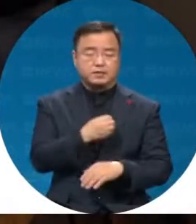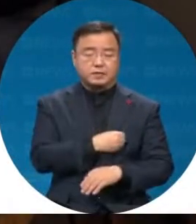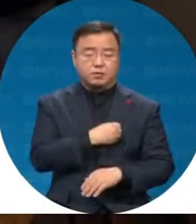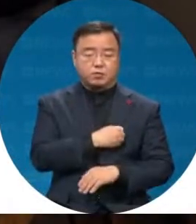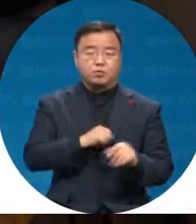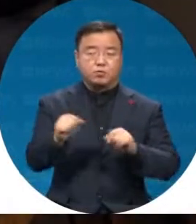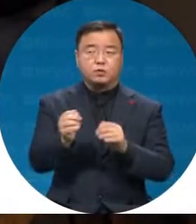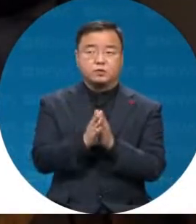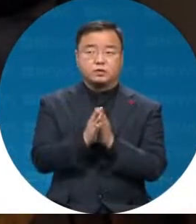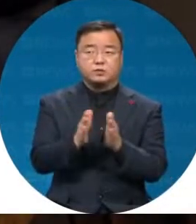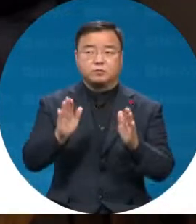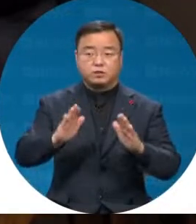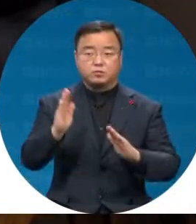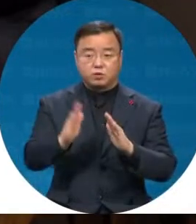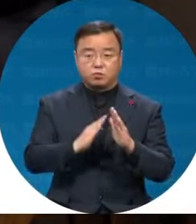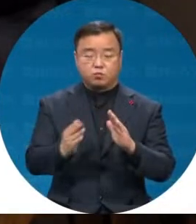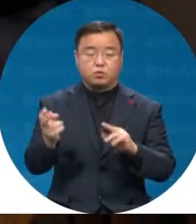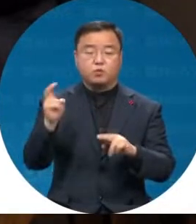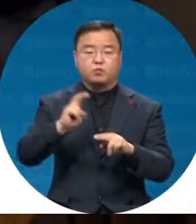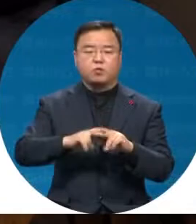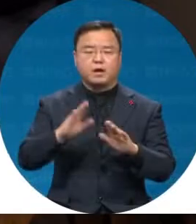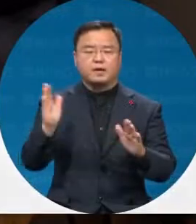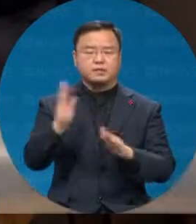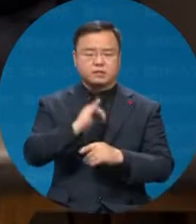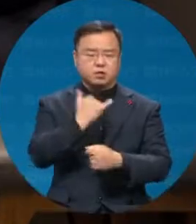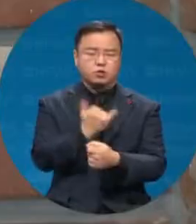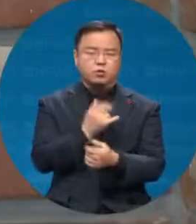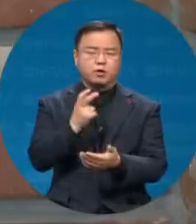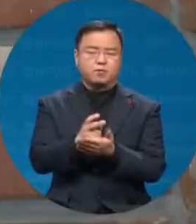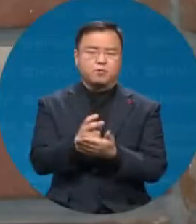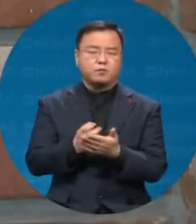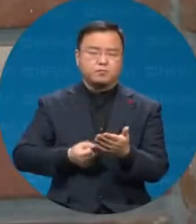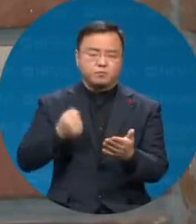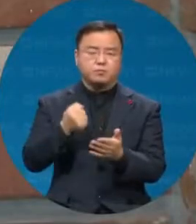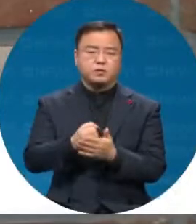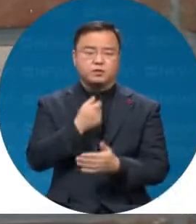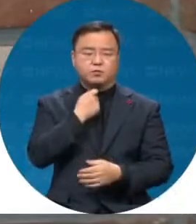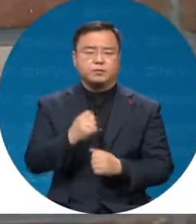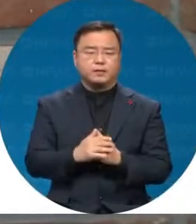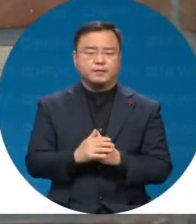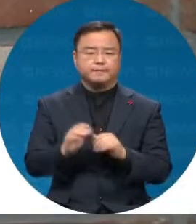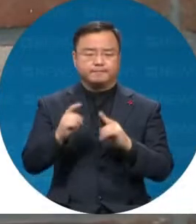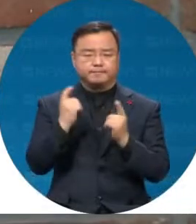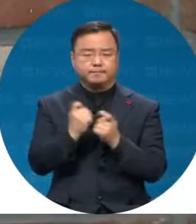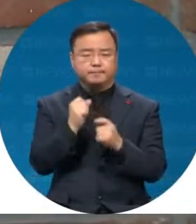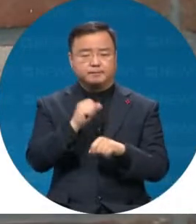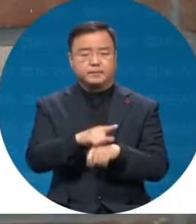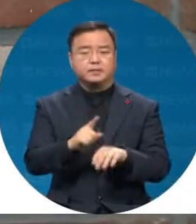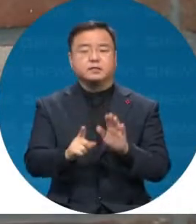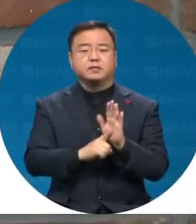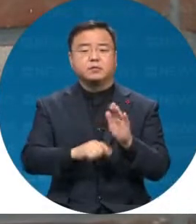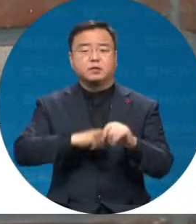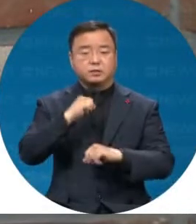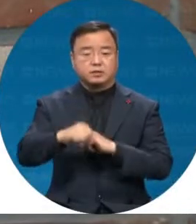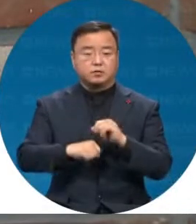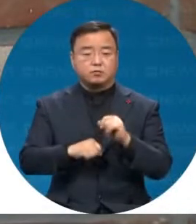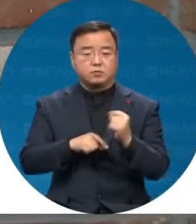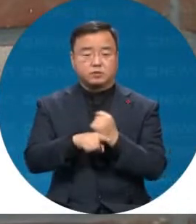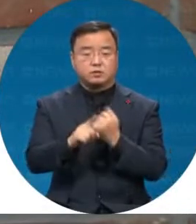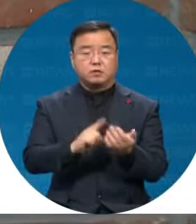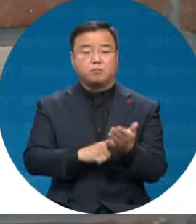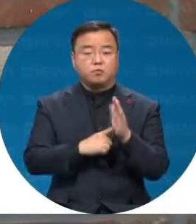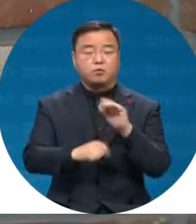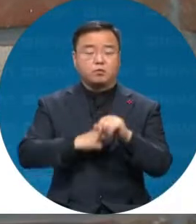원인은 지금은 학생인권 법 제정이 목표입니다 개성 을 실행할 자유 모의 4편에 자유가 있음에도 불구하고 여전히 많은